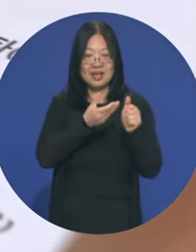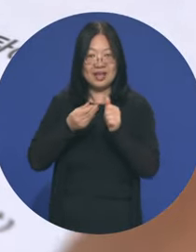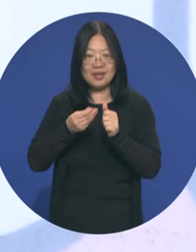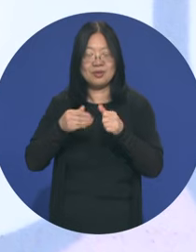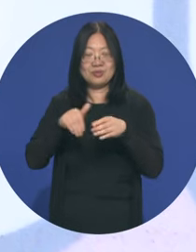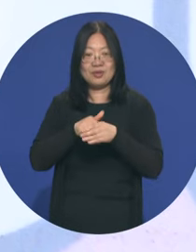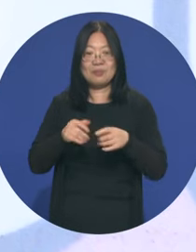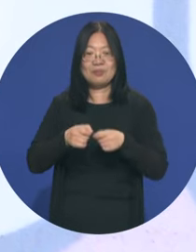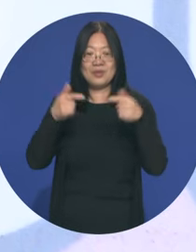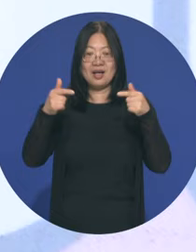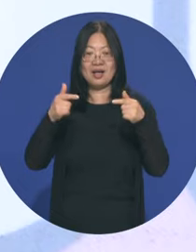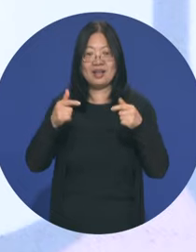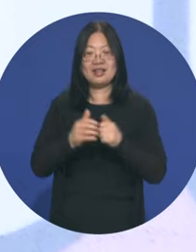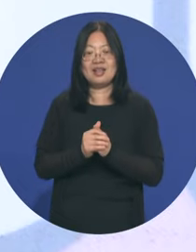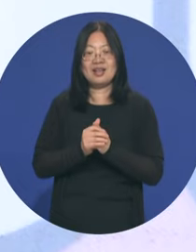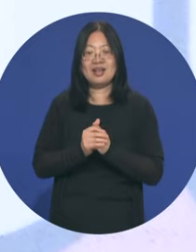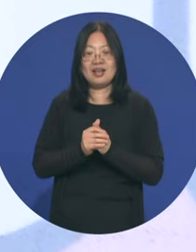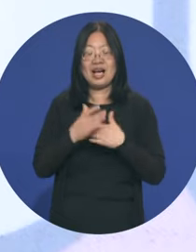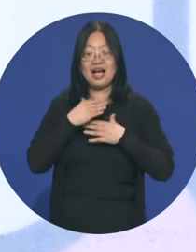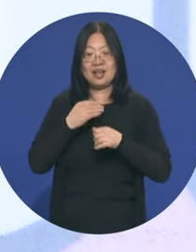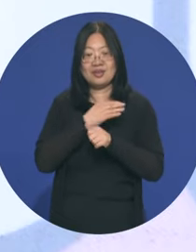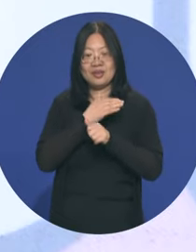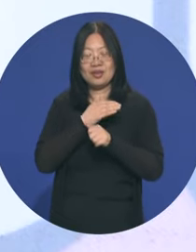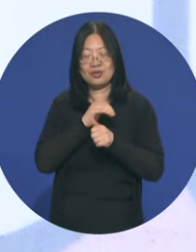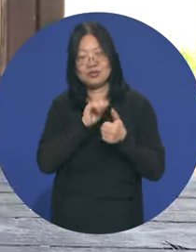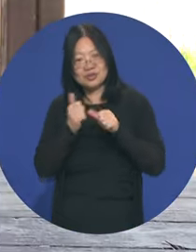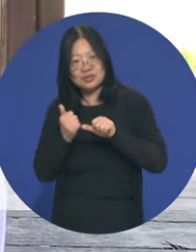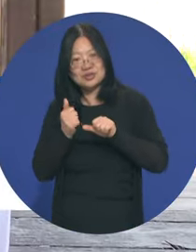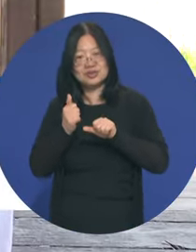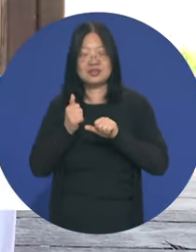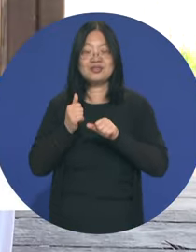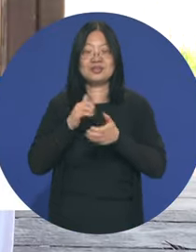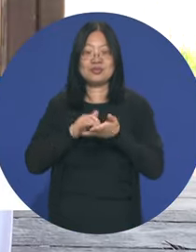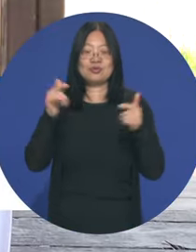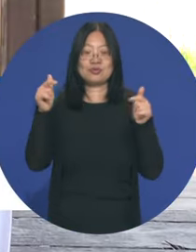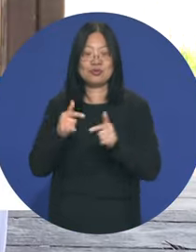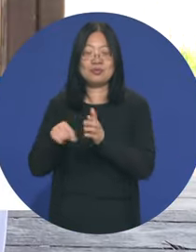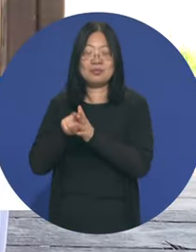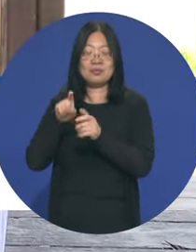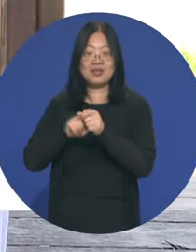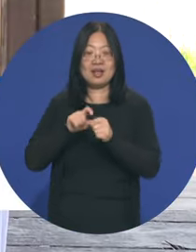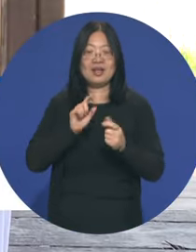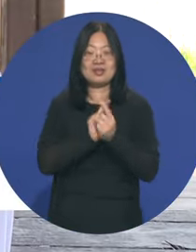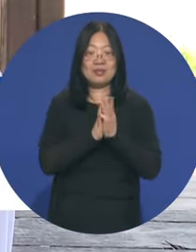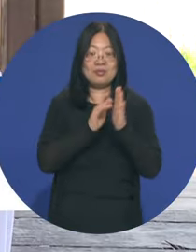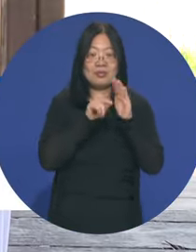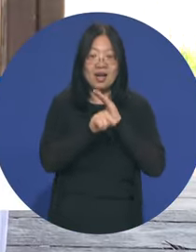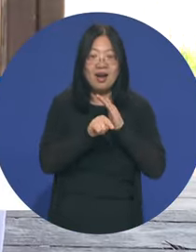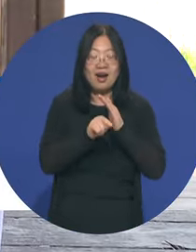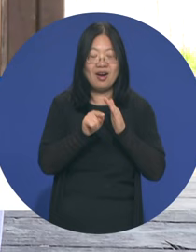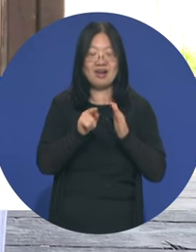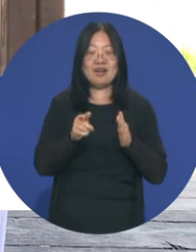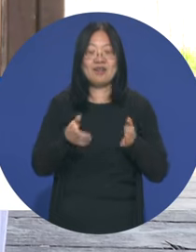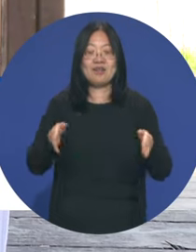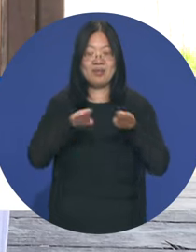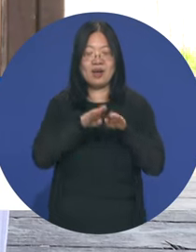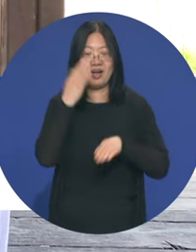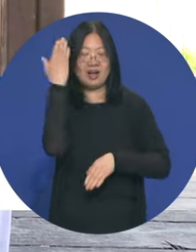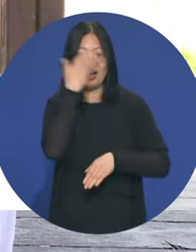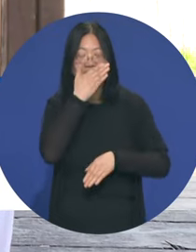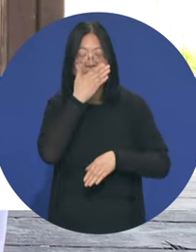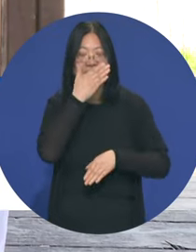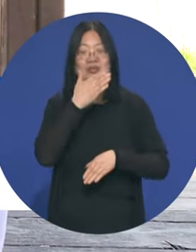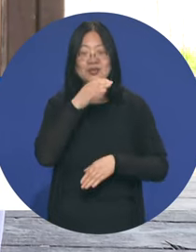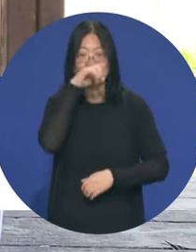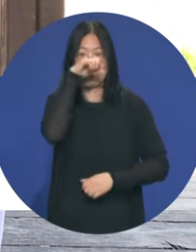활성화해 안락사되는 동물을 줄이기 위한 행사입니다. 실제로 왔을 때 건물도 너무 깔끔하고 시설도 너무 좋아서